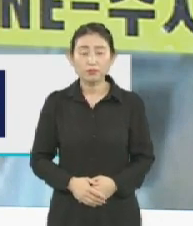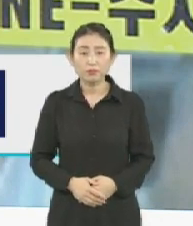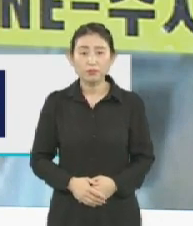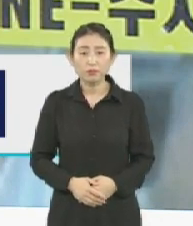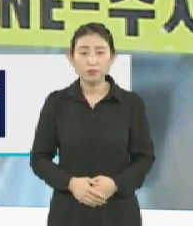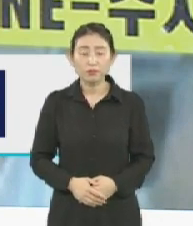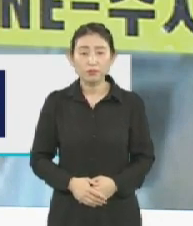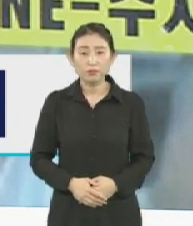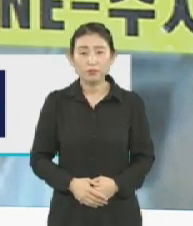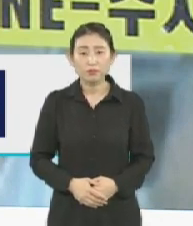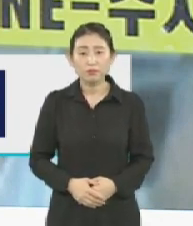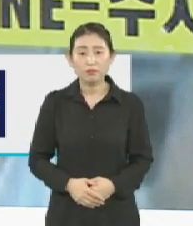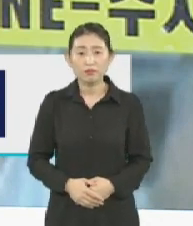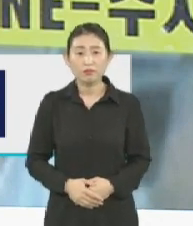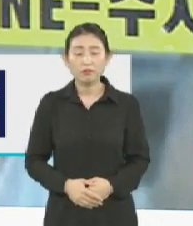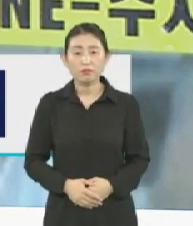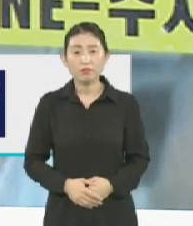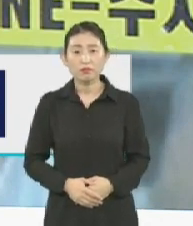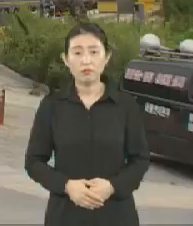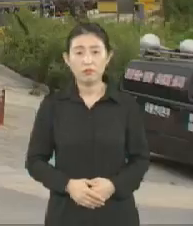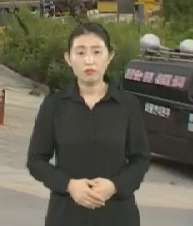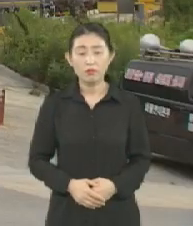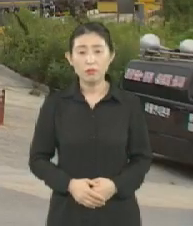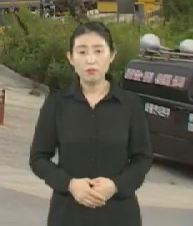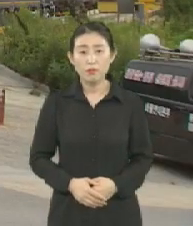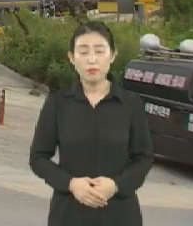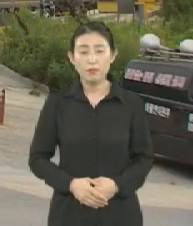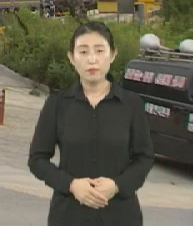있습니다. 조상환 기자입니다.